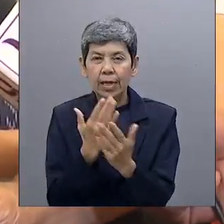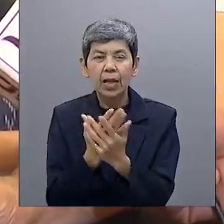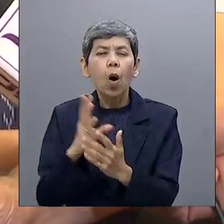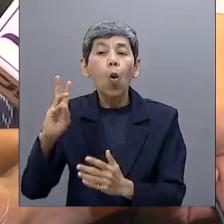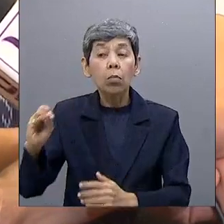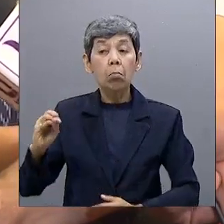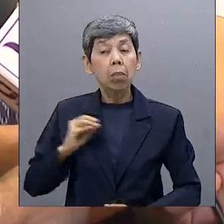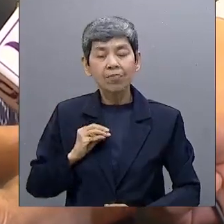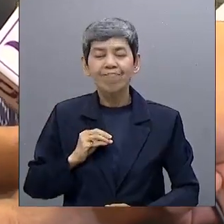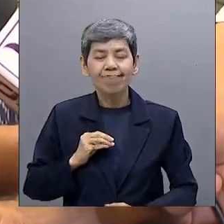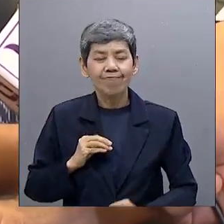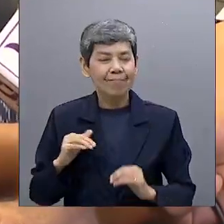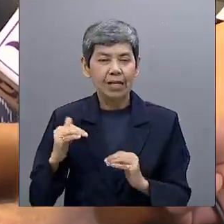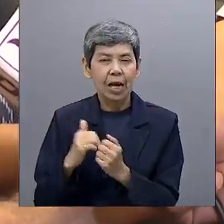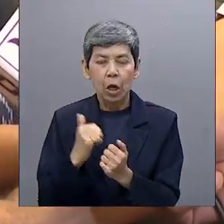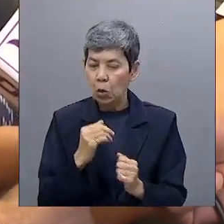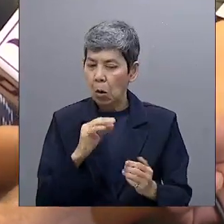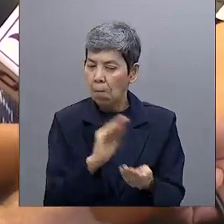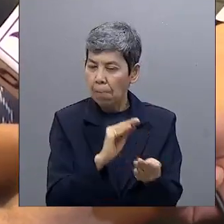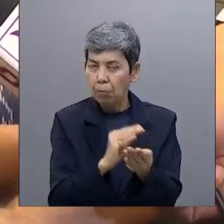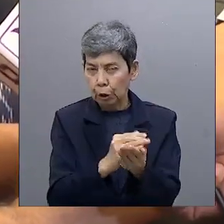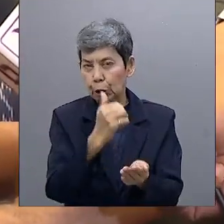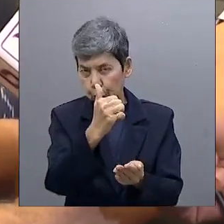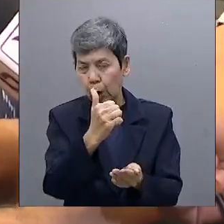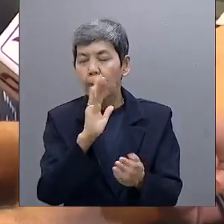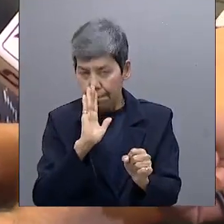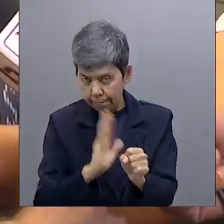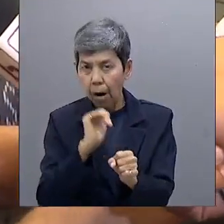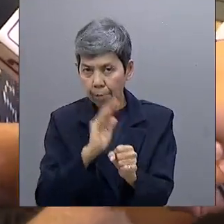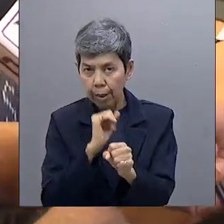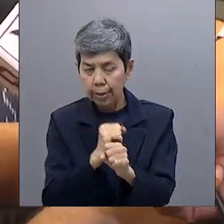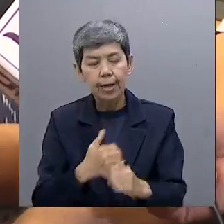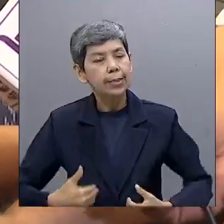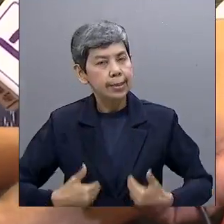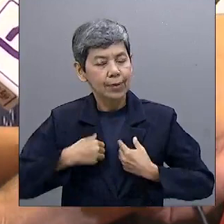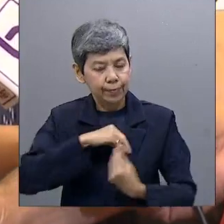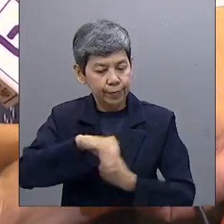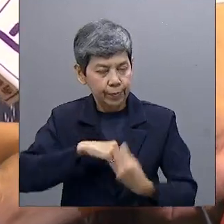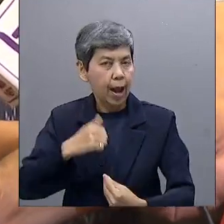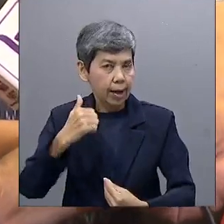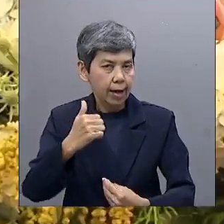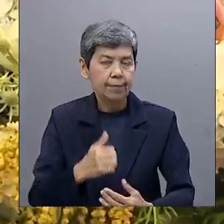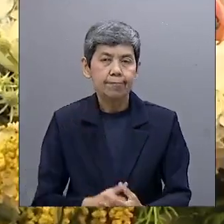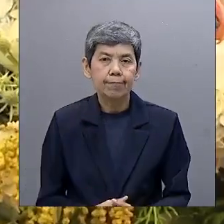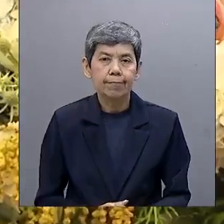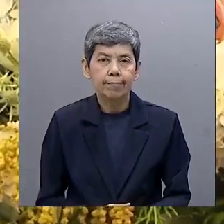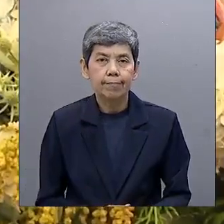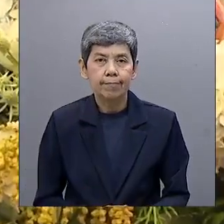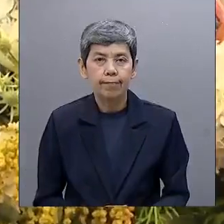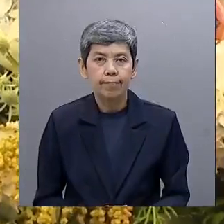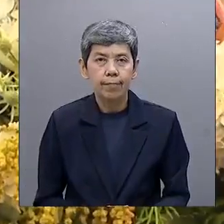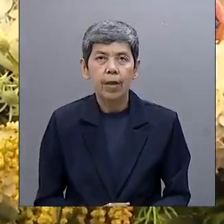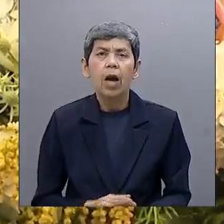ได้ในปัจจุบันเป็นเท่าตัวนะครับอันนี้ก็เพียงพอสำหรับในเรื่องของการดำรงชีวิตนะครับและสำหรับ